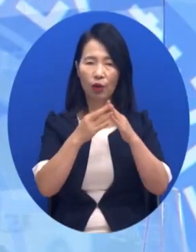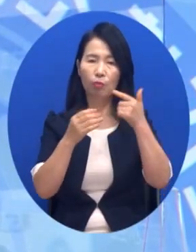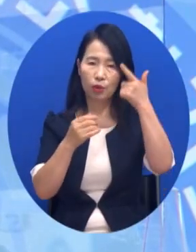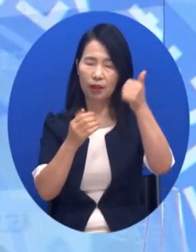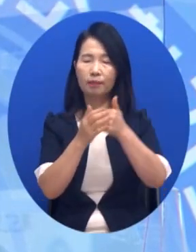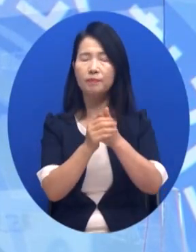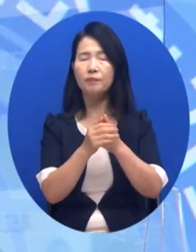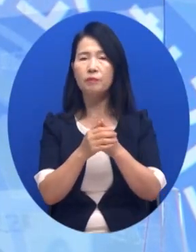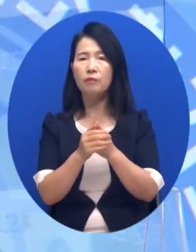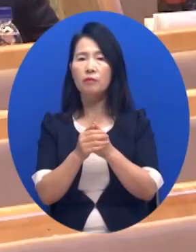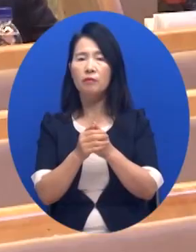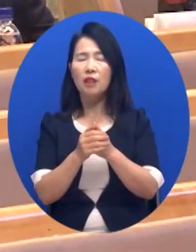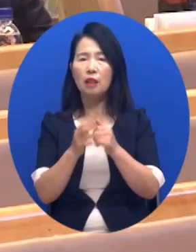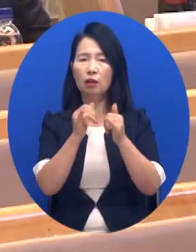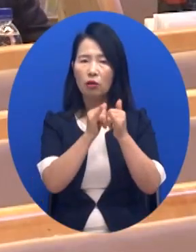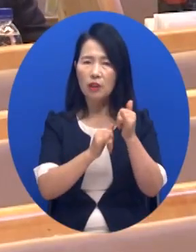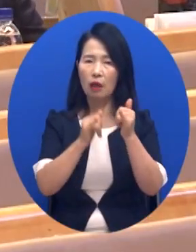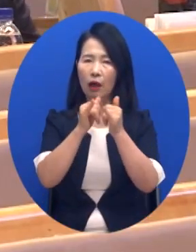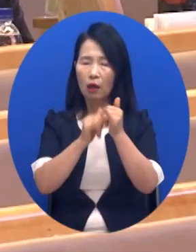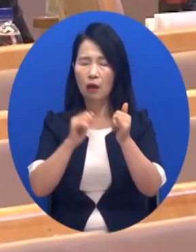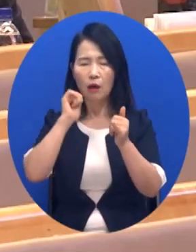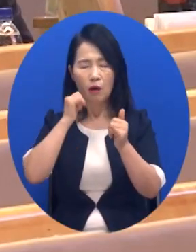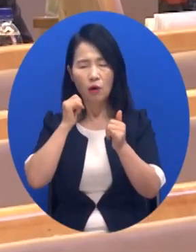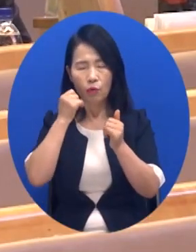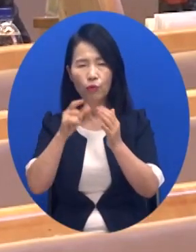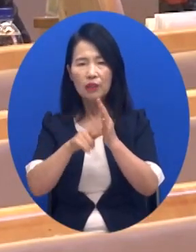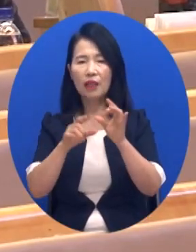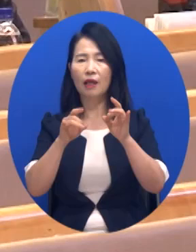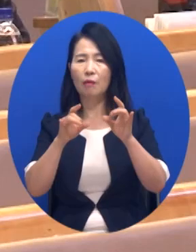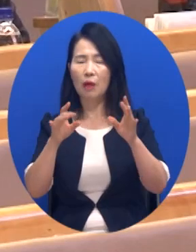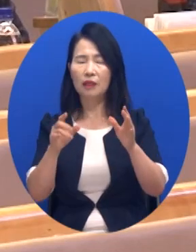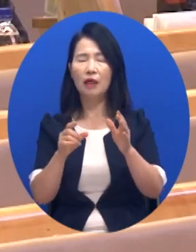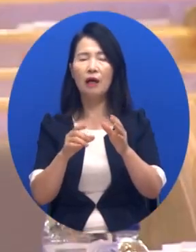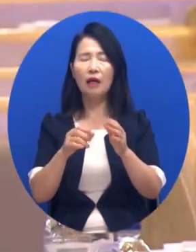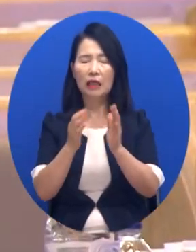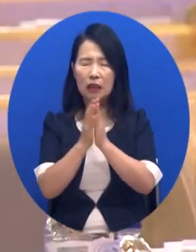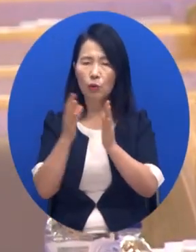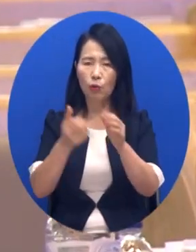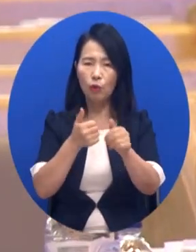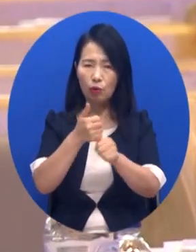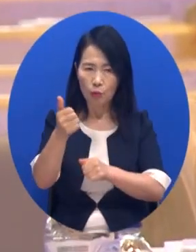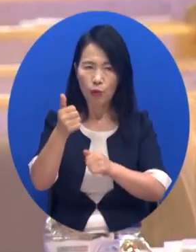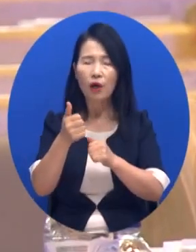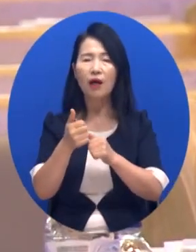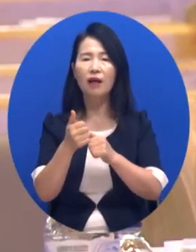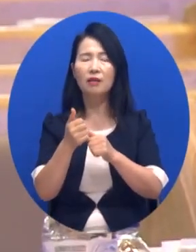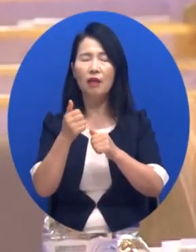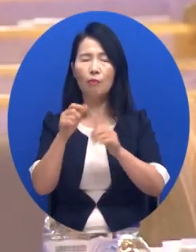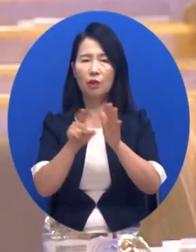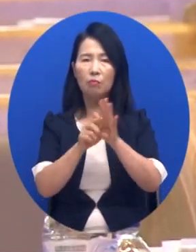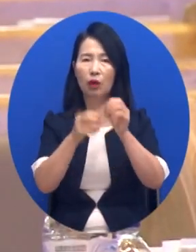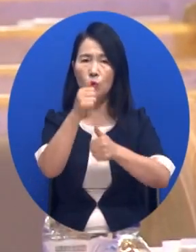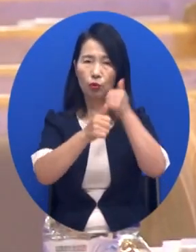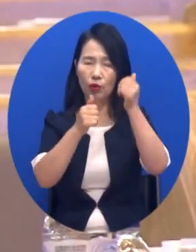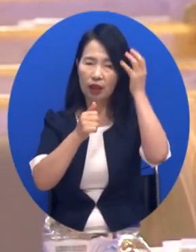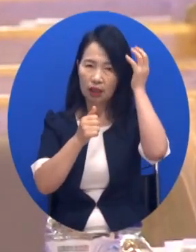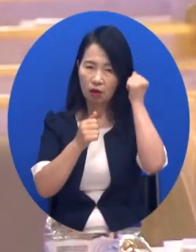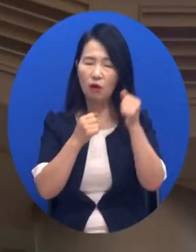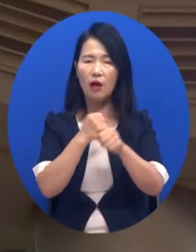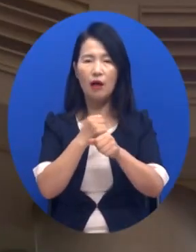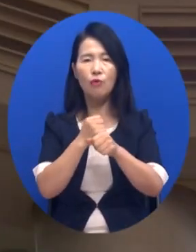목사는 역사의 고비마다 기도로 이겨낸 믿음의 선조들을 기억하자고 전했습니다. 또 국가 지도자와